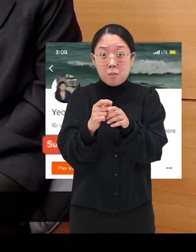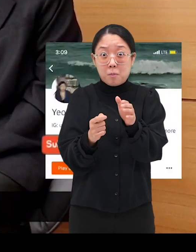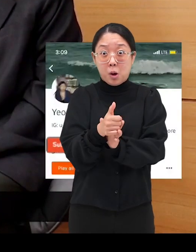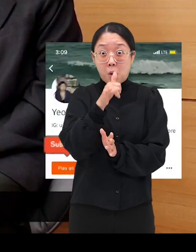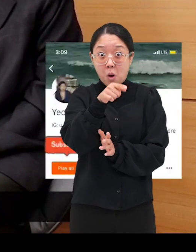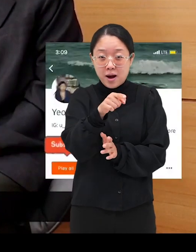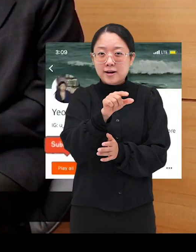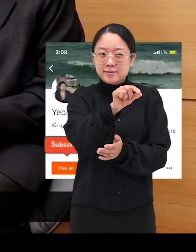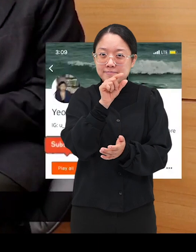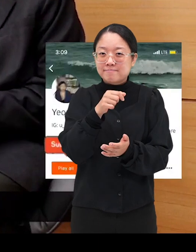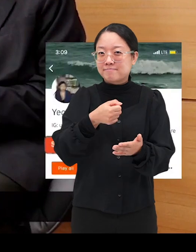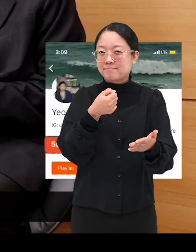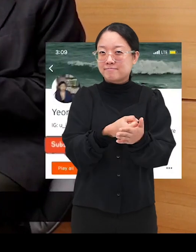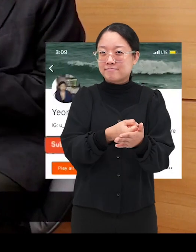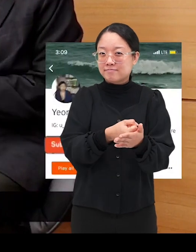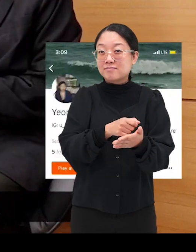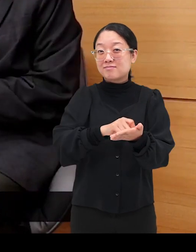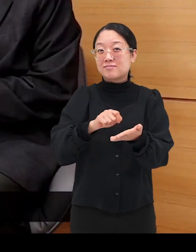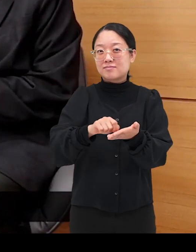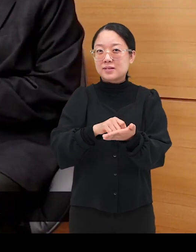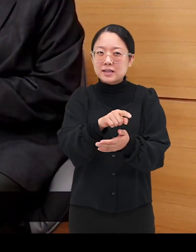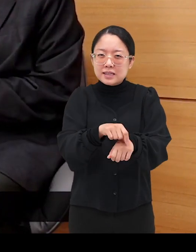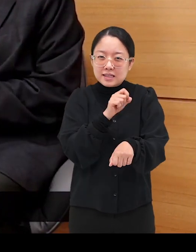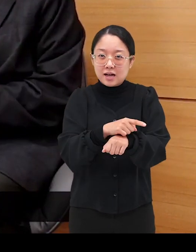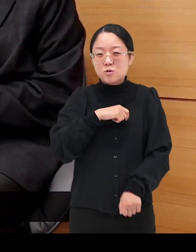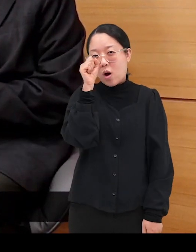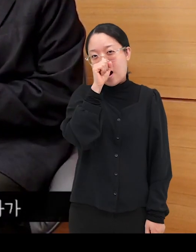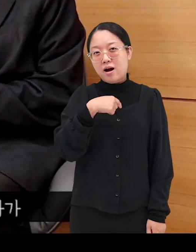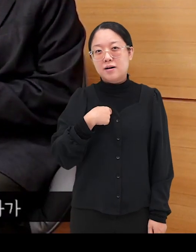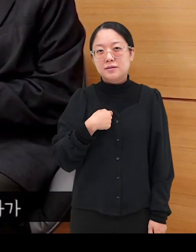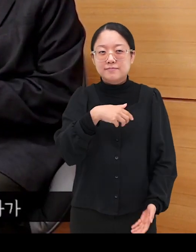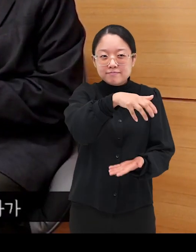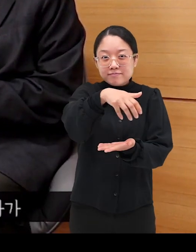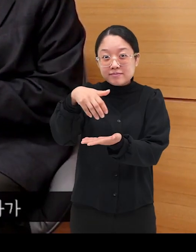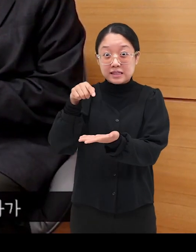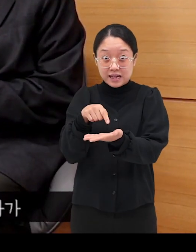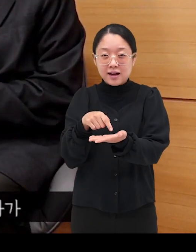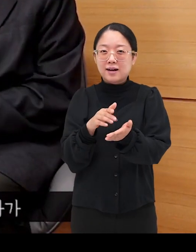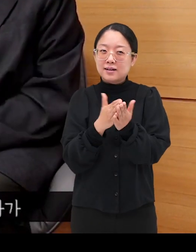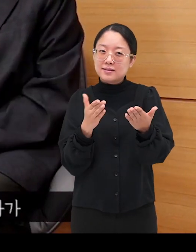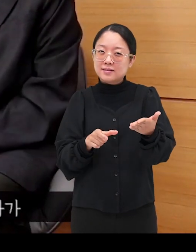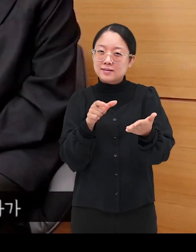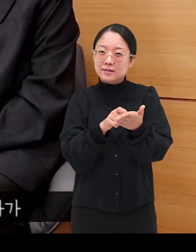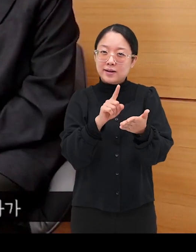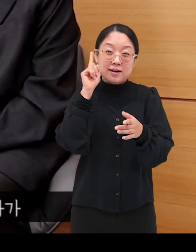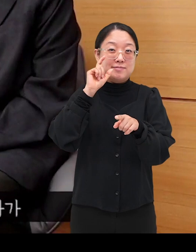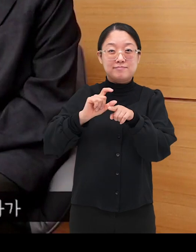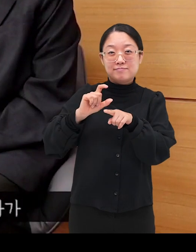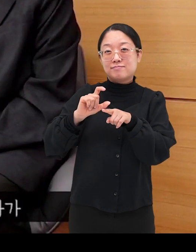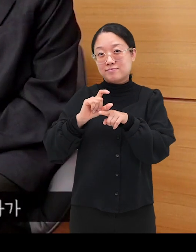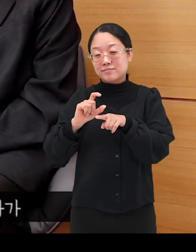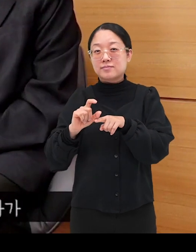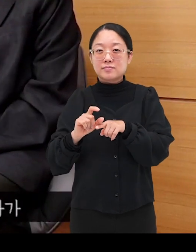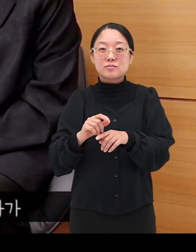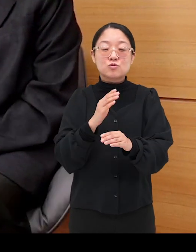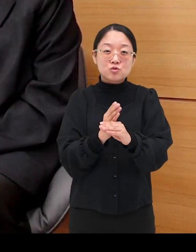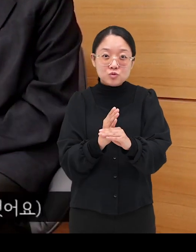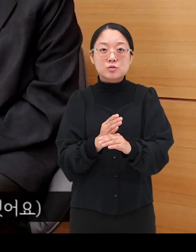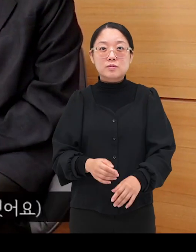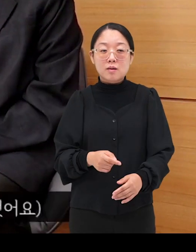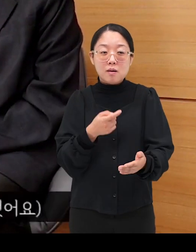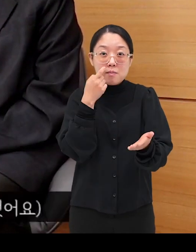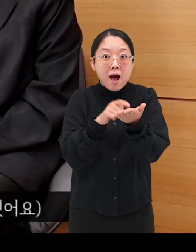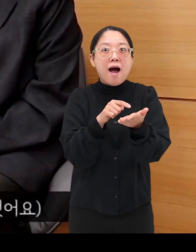제목으로 써먹어야겠다 해서 특이한 단어들을 모으는 걸 좋아해요. 그래서 이제 책 제목을 뭘로 할까 고민을 하다가 이